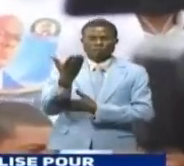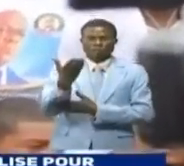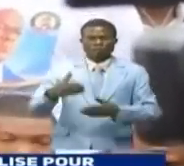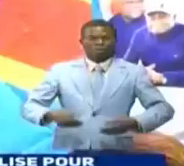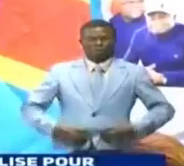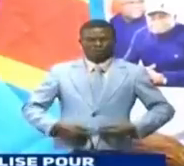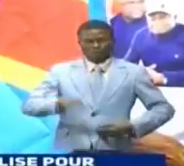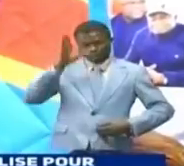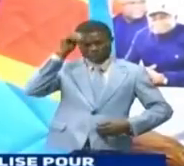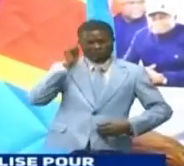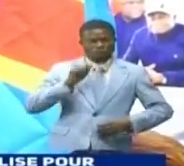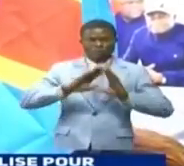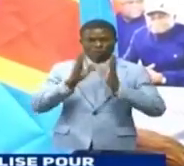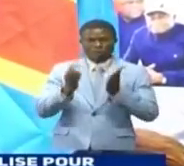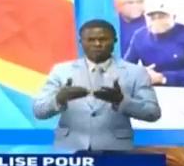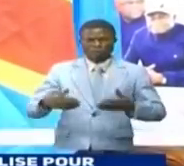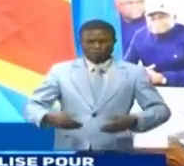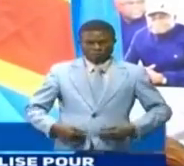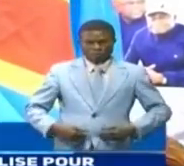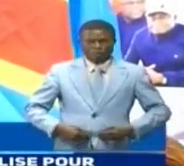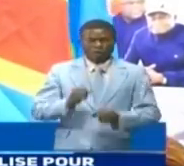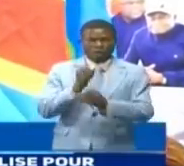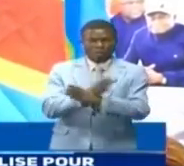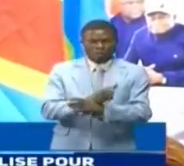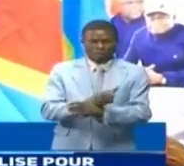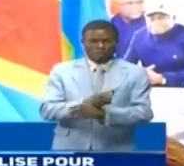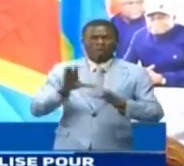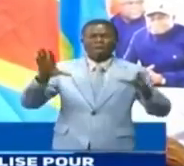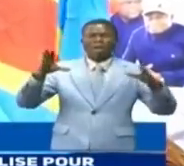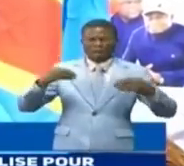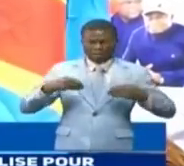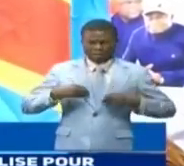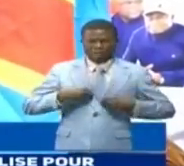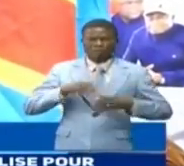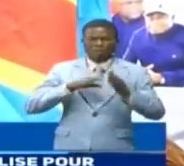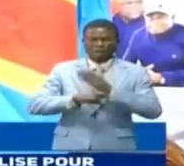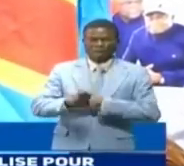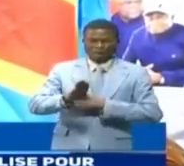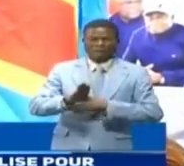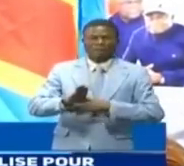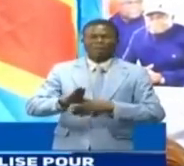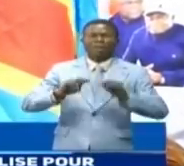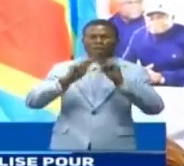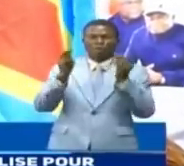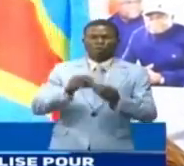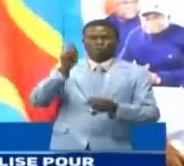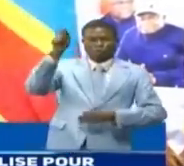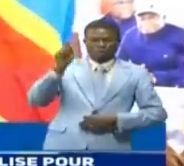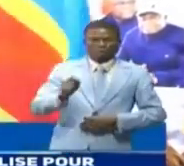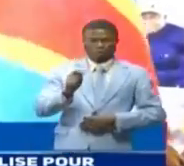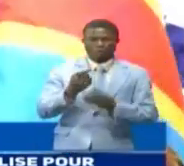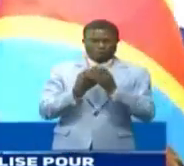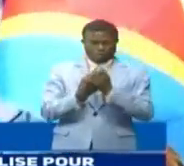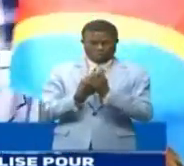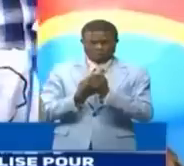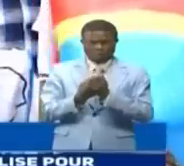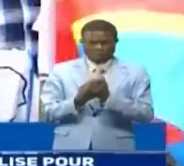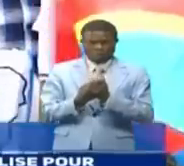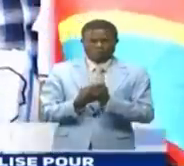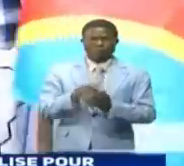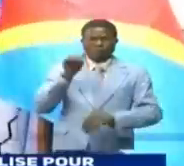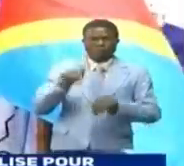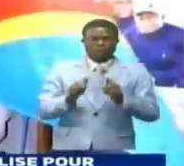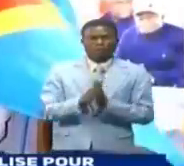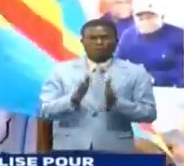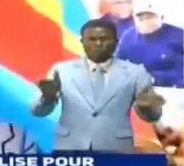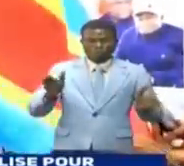jeunesse en particulier, d'être prêtes à répondre massivement à l'appel qui sera lancé dans les jours qui viennent par le secrétaire